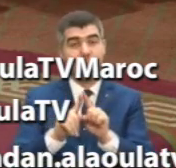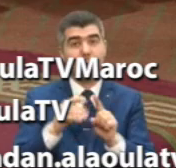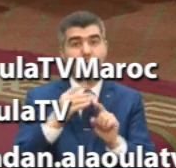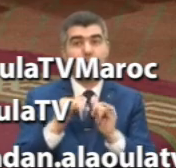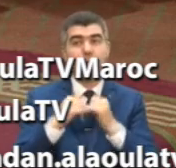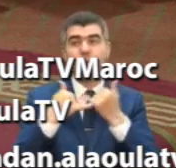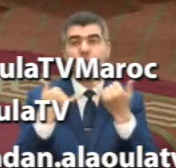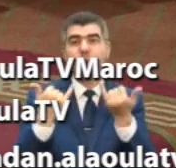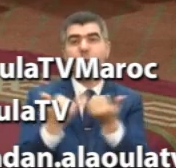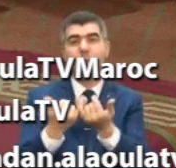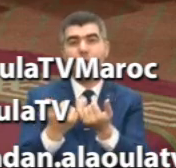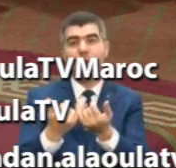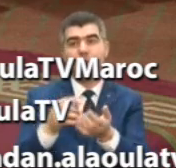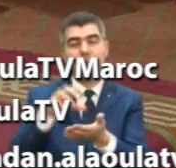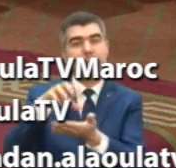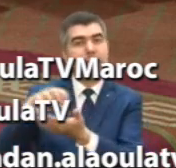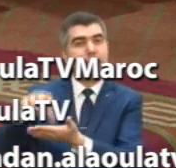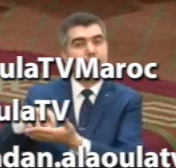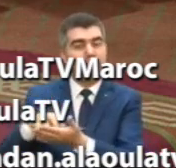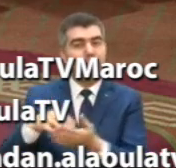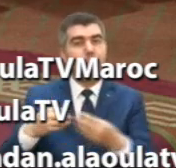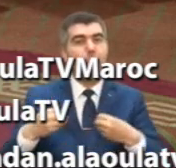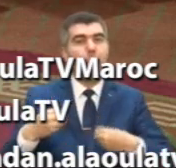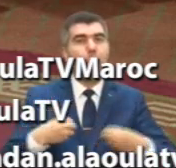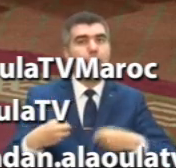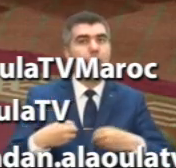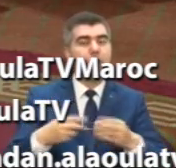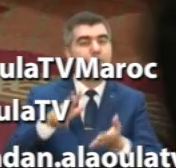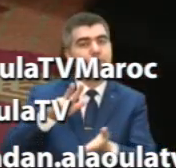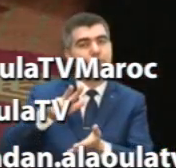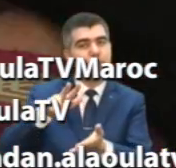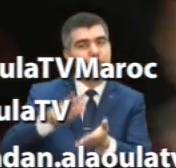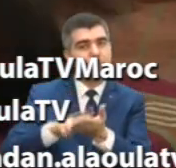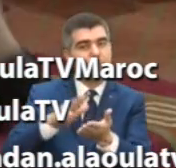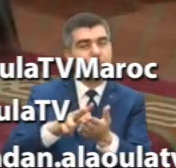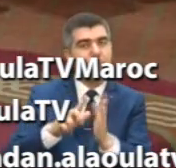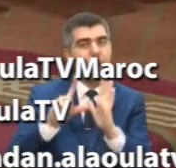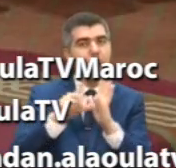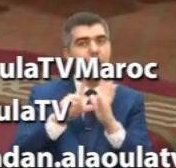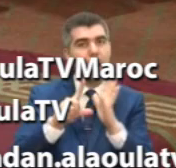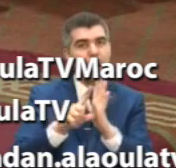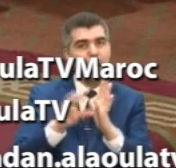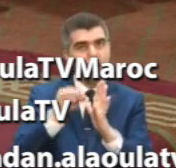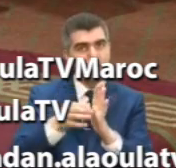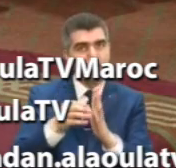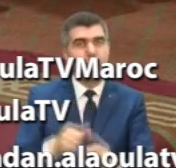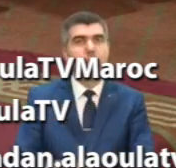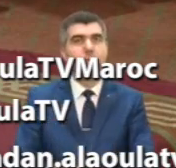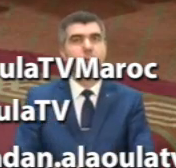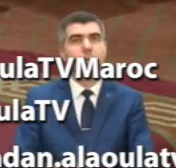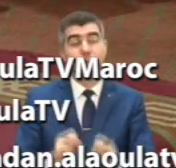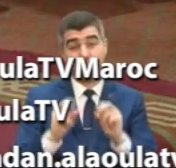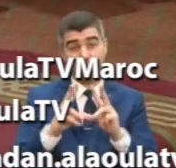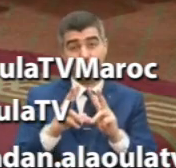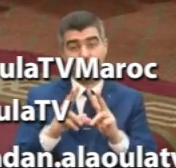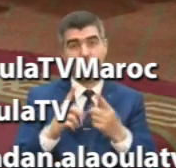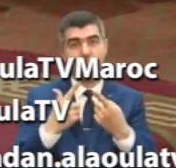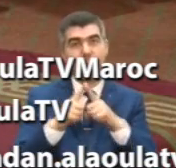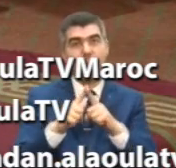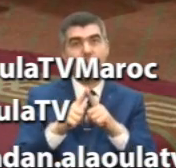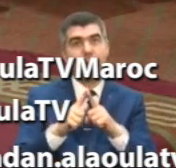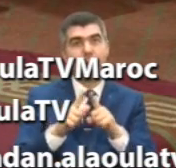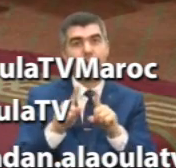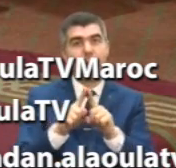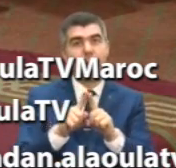الاداره في الاكاديميات، وتم اعتماد النظام الاساسي ديال الاكاديميات باش هذه العمليه تتم على